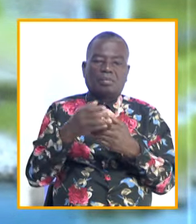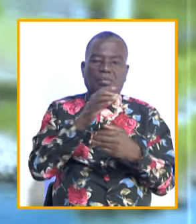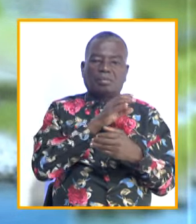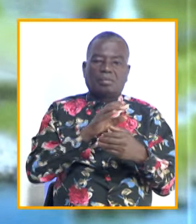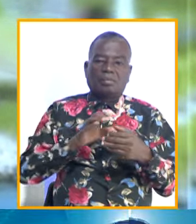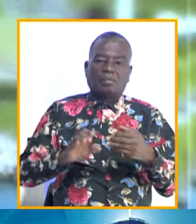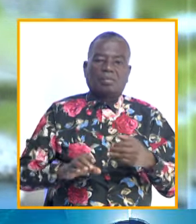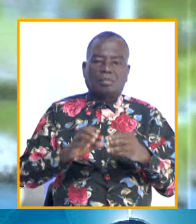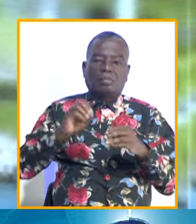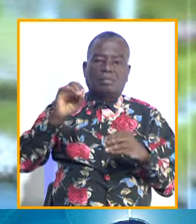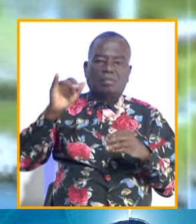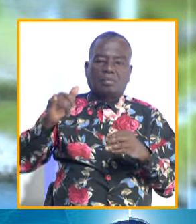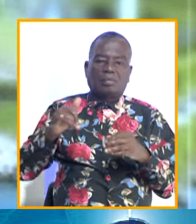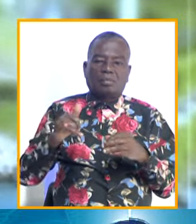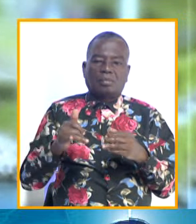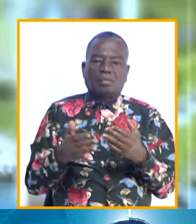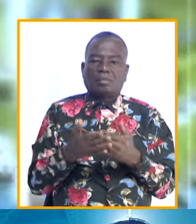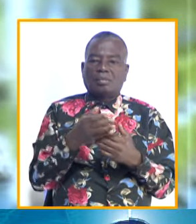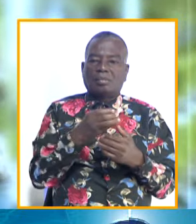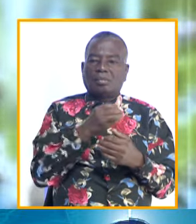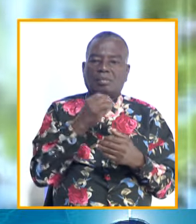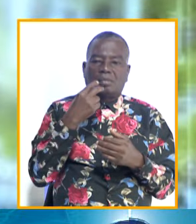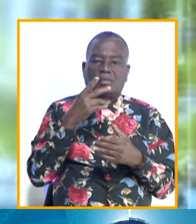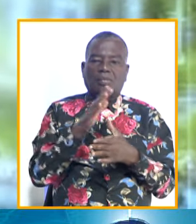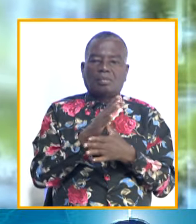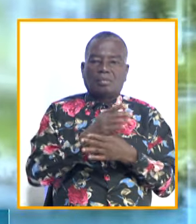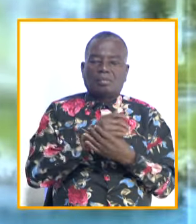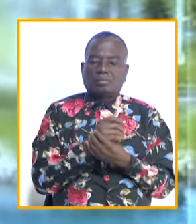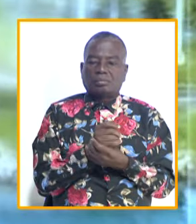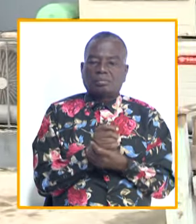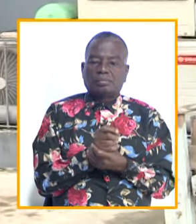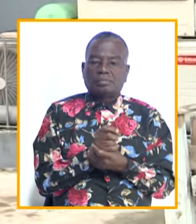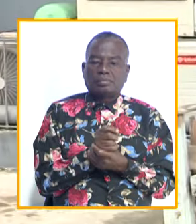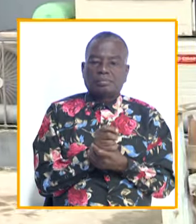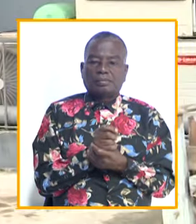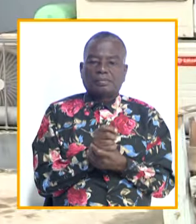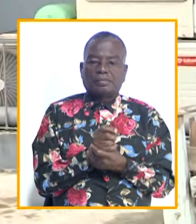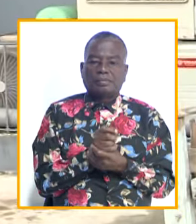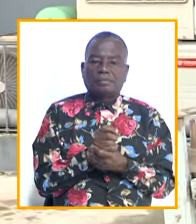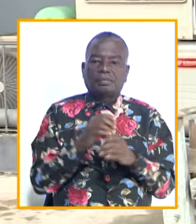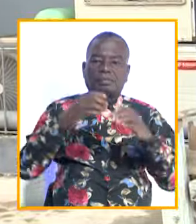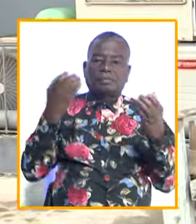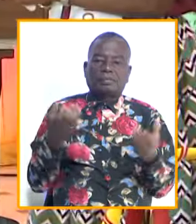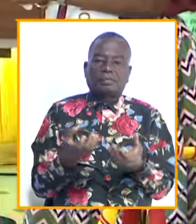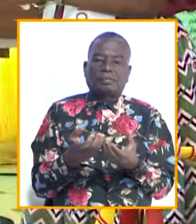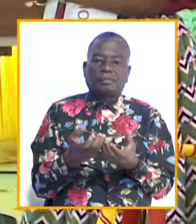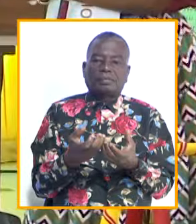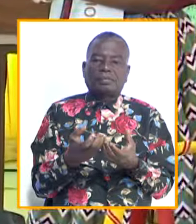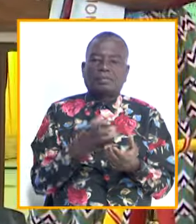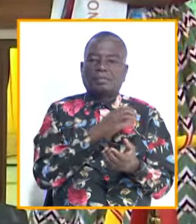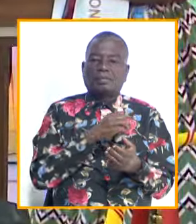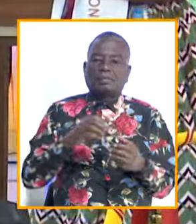une cérémonie qui est rapportée par Anaël Krisa et Alexis Ouetraogo. La communauté de l'église Palais de